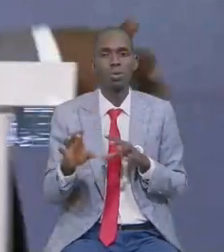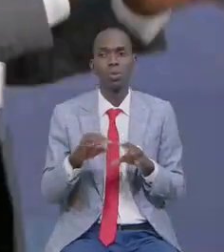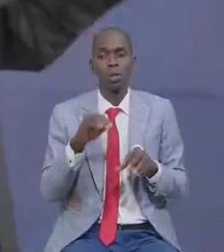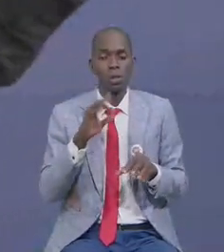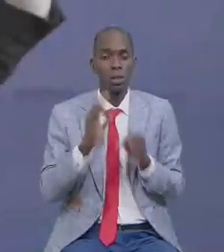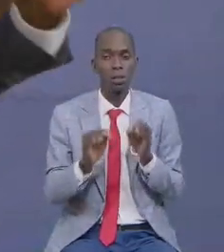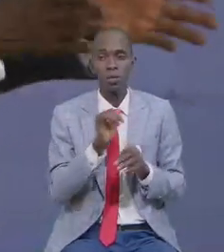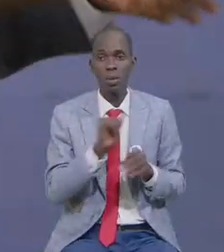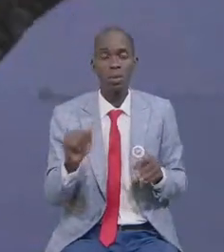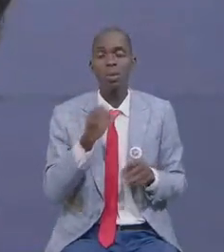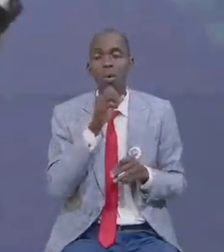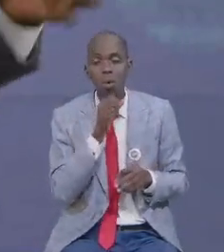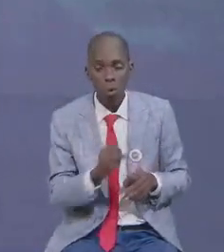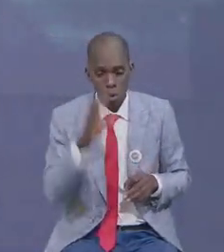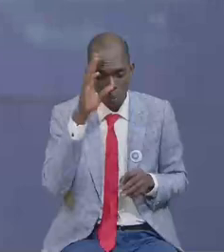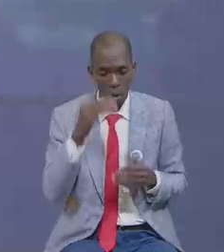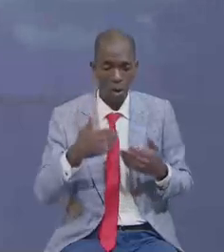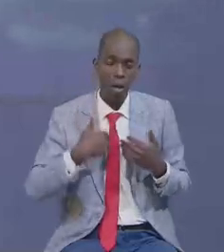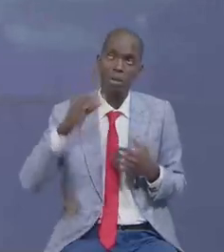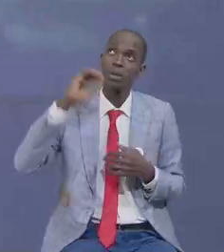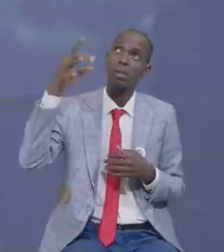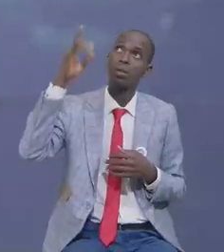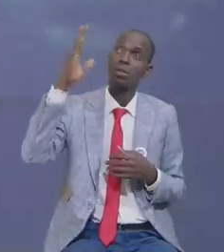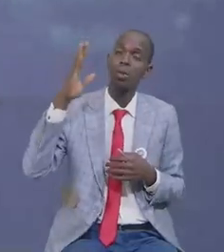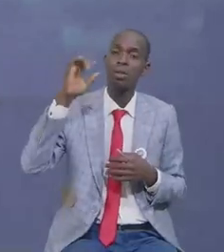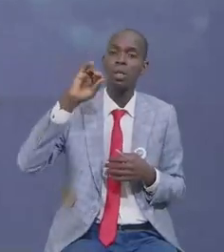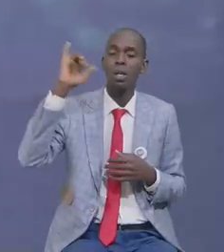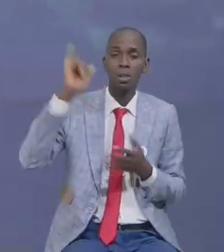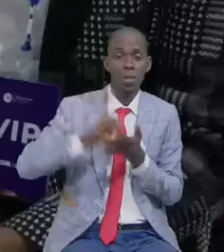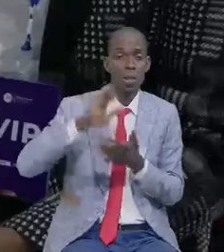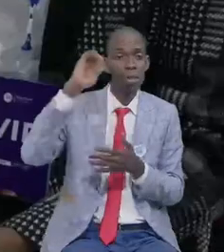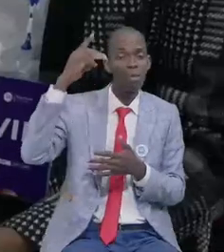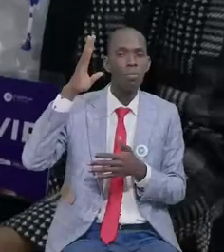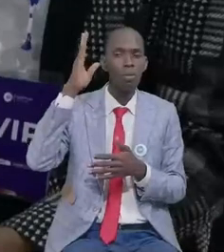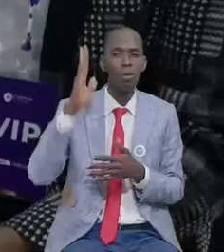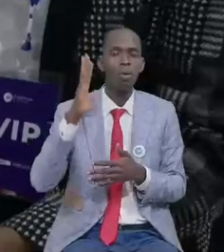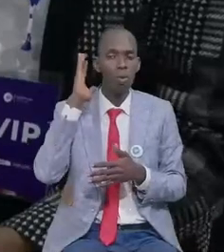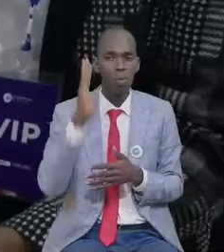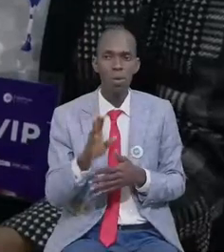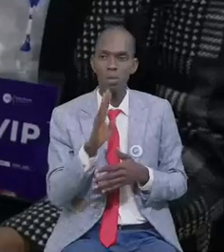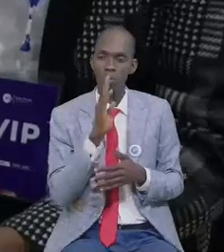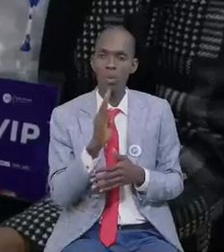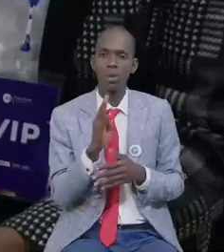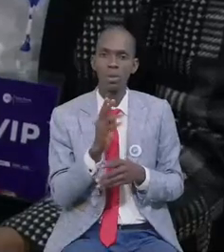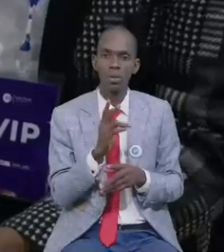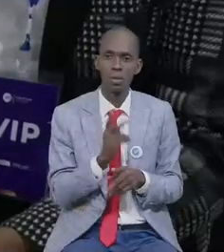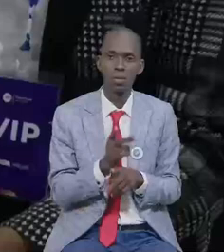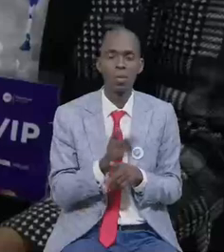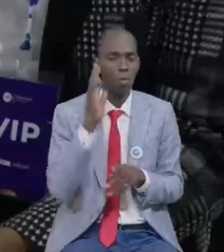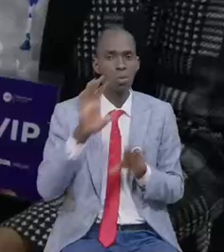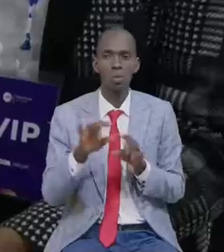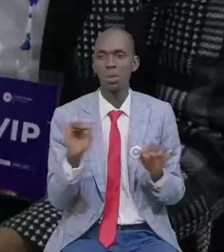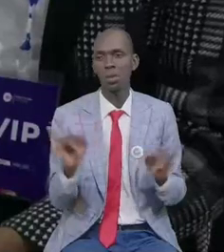grâce de Dieu, la grâce fera la même chose. Si une vieille femme a la grâce de Dieu, cette grâce de Dieu fera la même